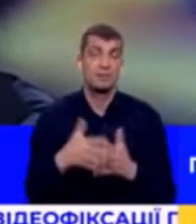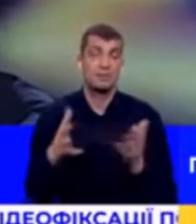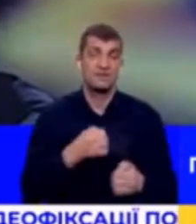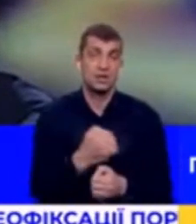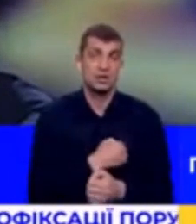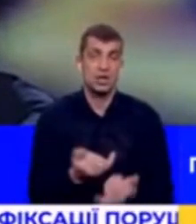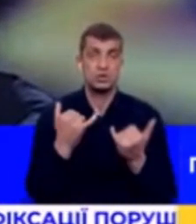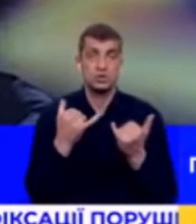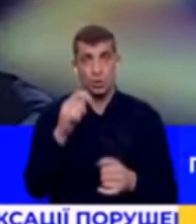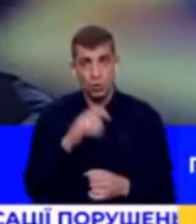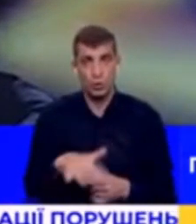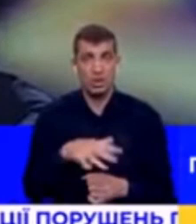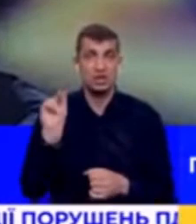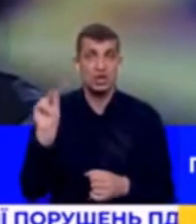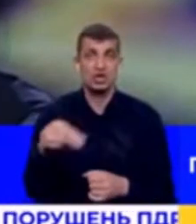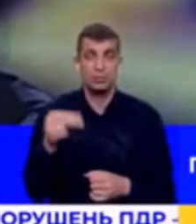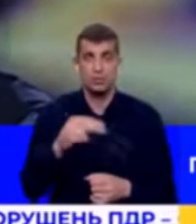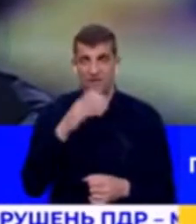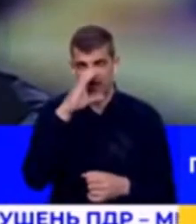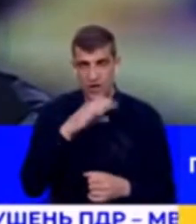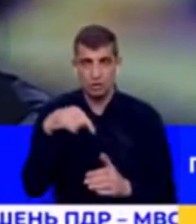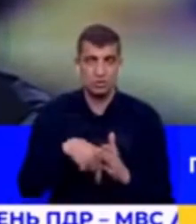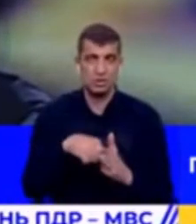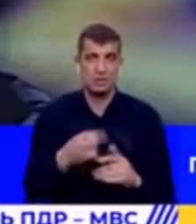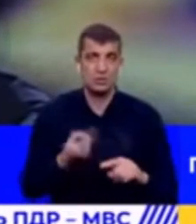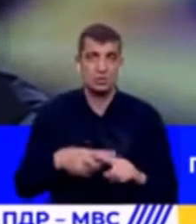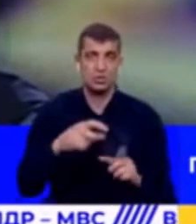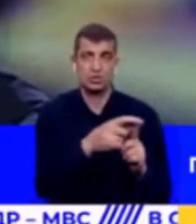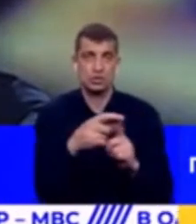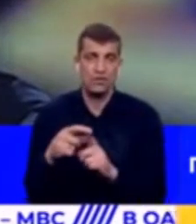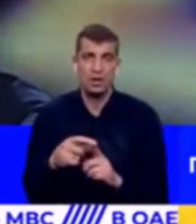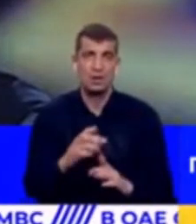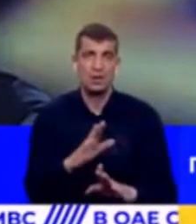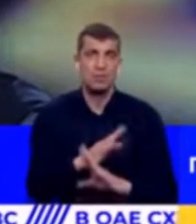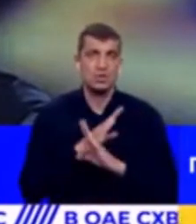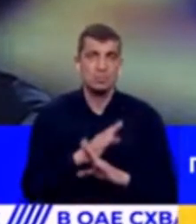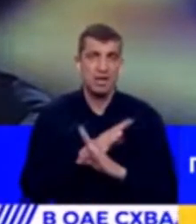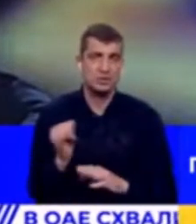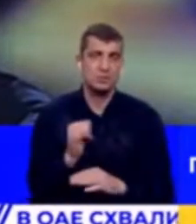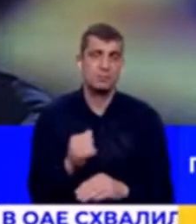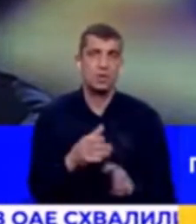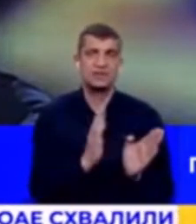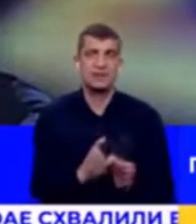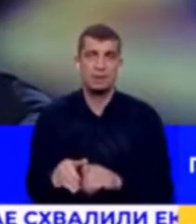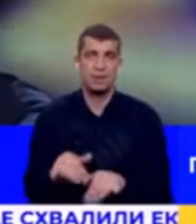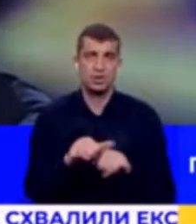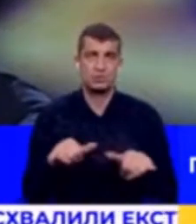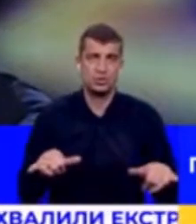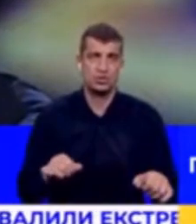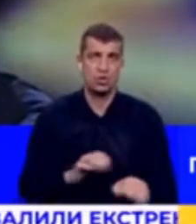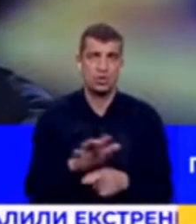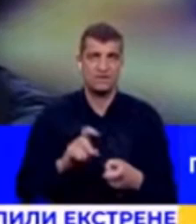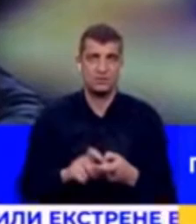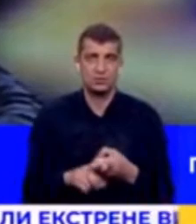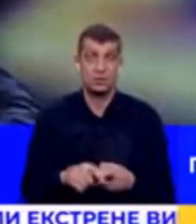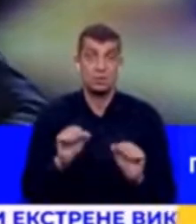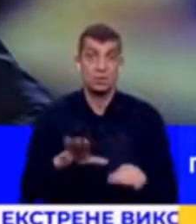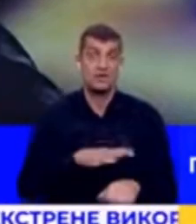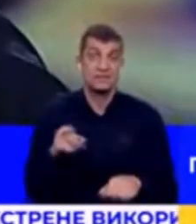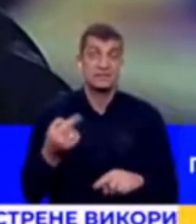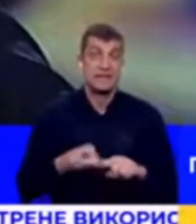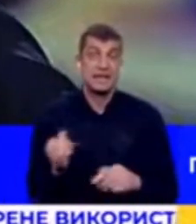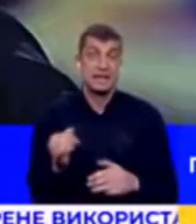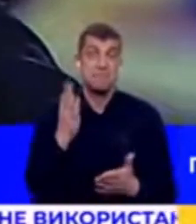жаль, сьогодні Україна чемпіон в гіршому значенні цього слова по смертності і по темпах розповсюдження. Може, він це і мав на